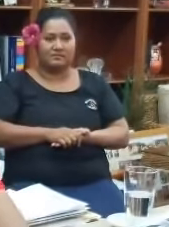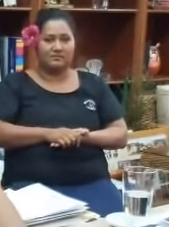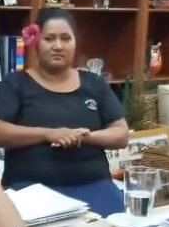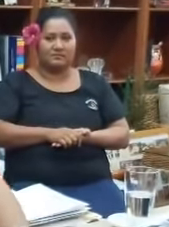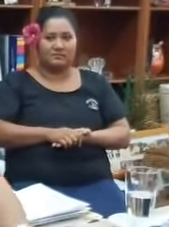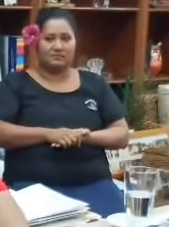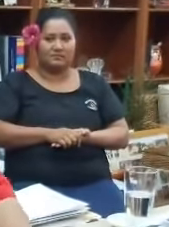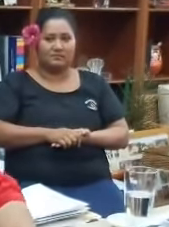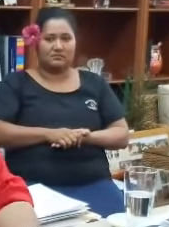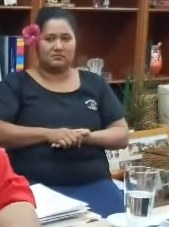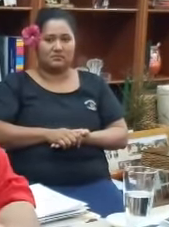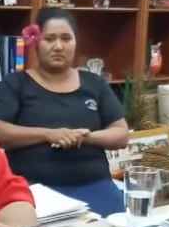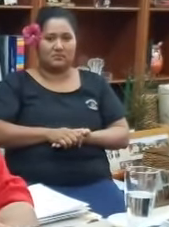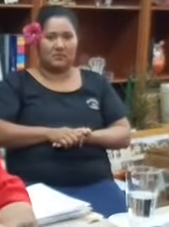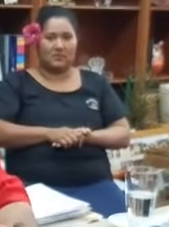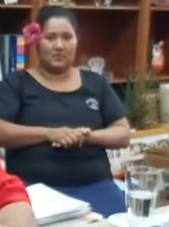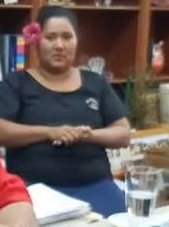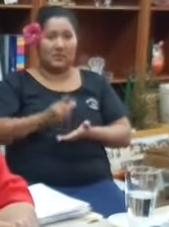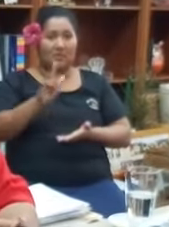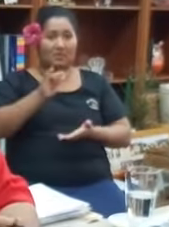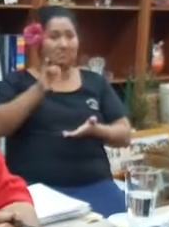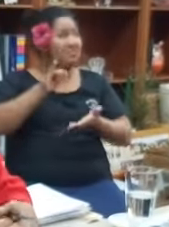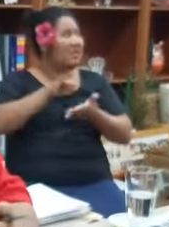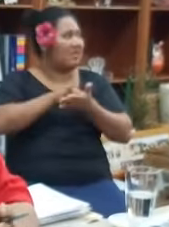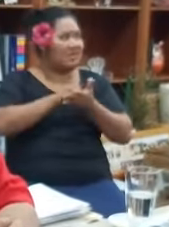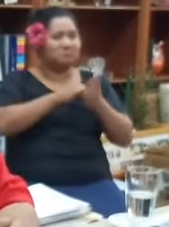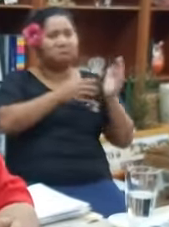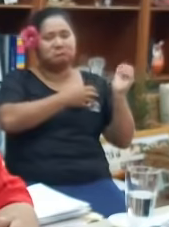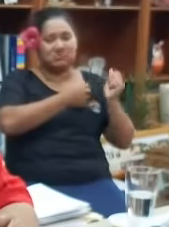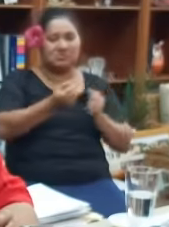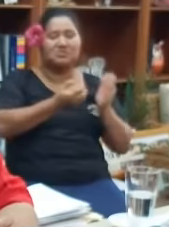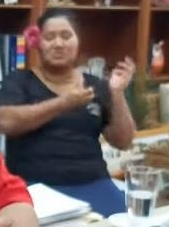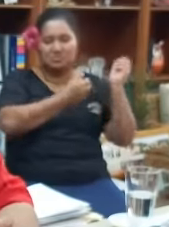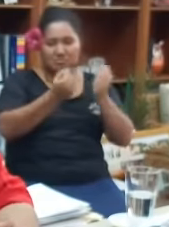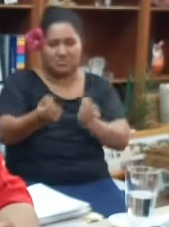e mai ai lunga vo le le vale le ma mai me